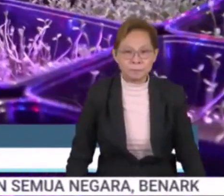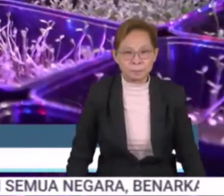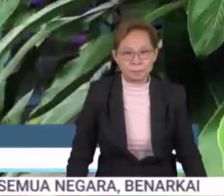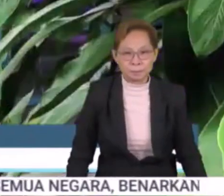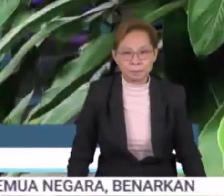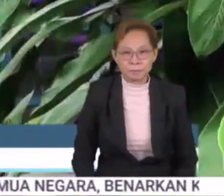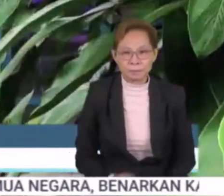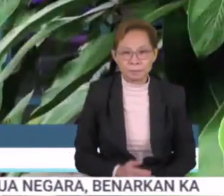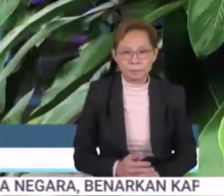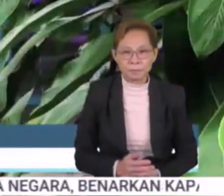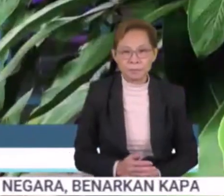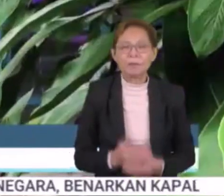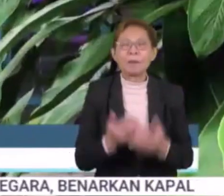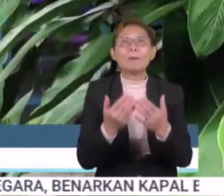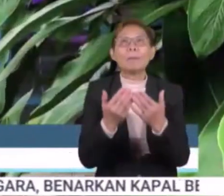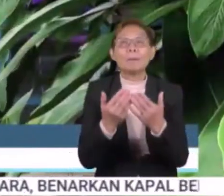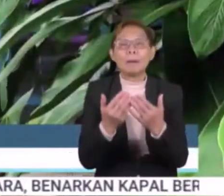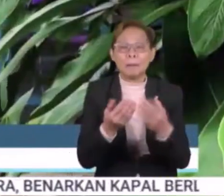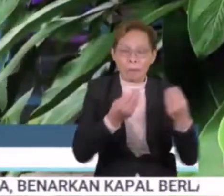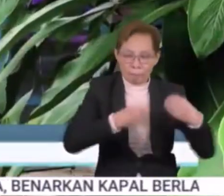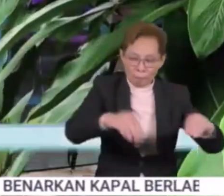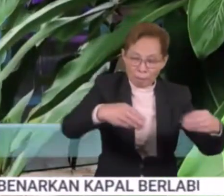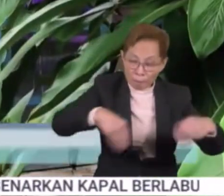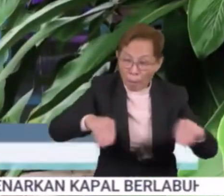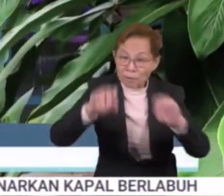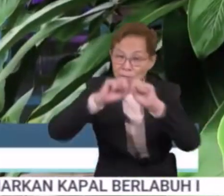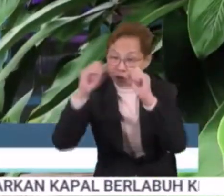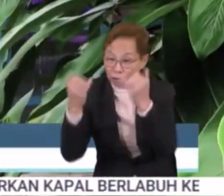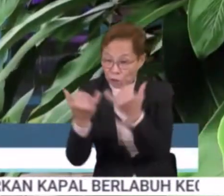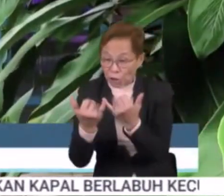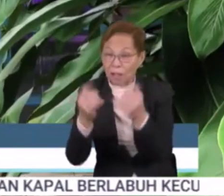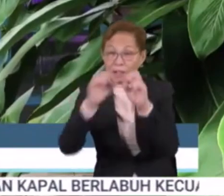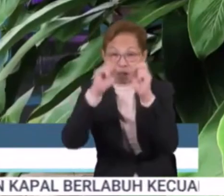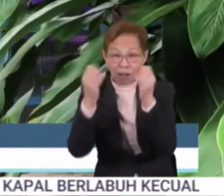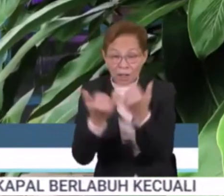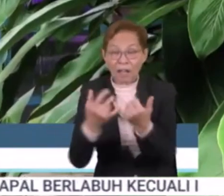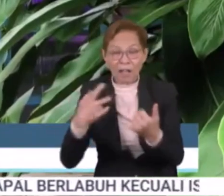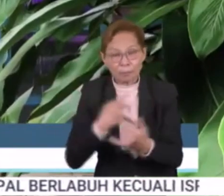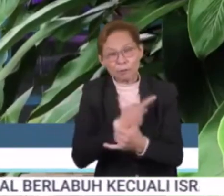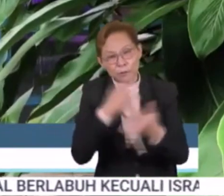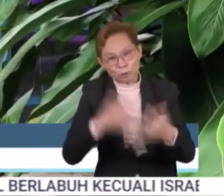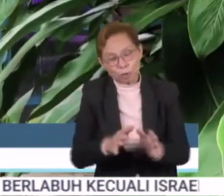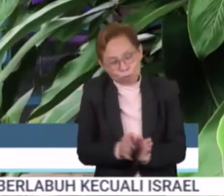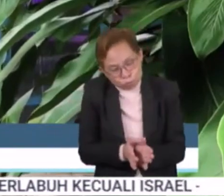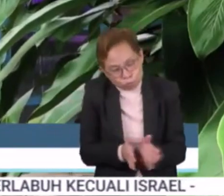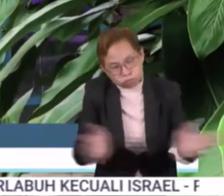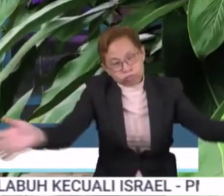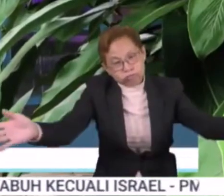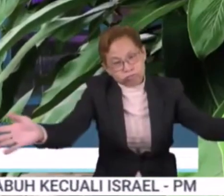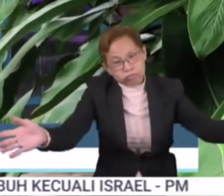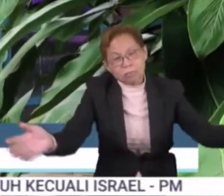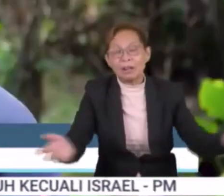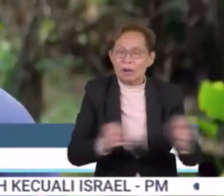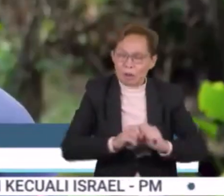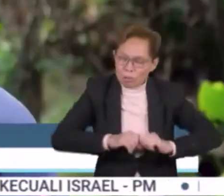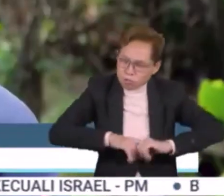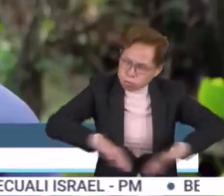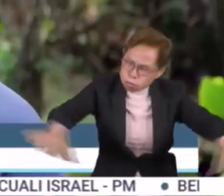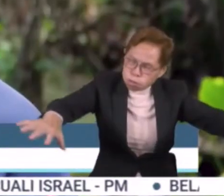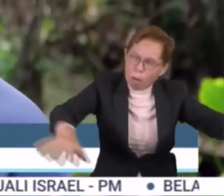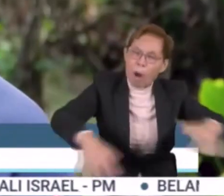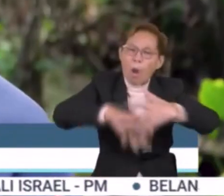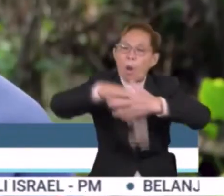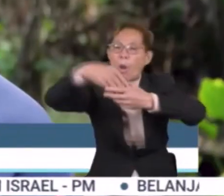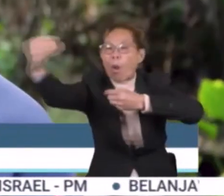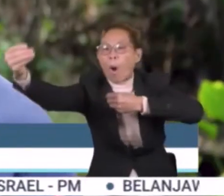perniagaan Alhamdulillah pasaran Syarikat kami juga telah diperluaskan Ke kawasan